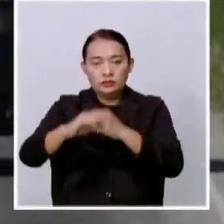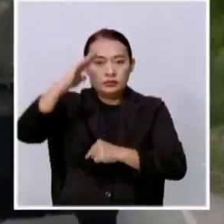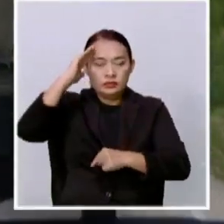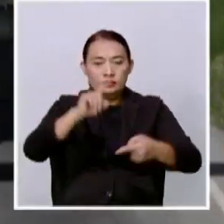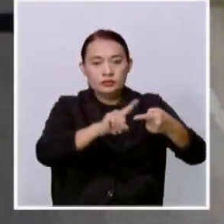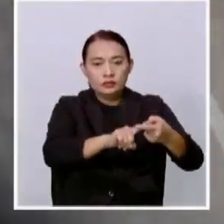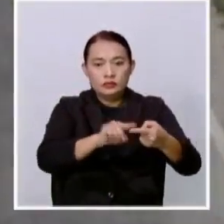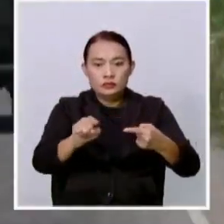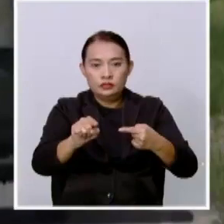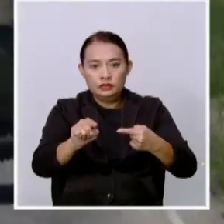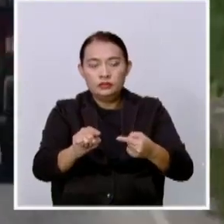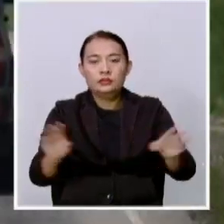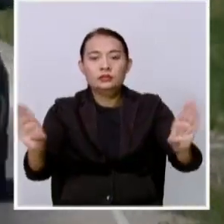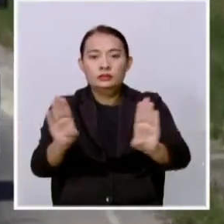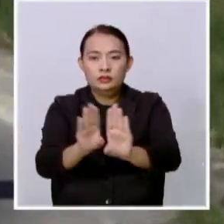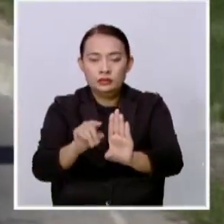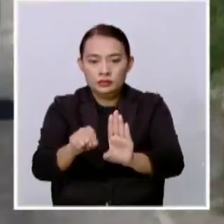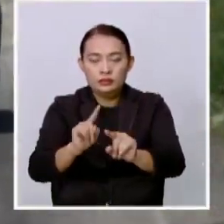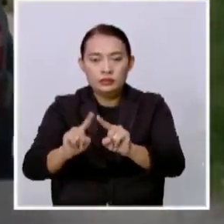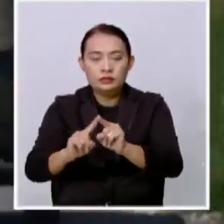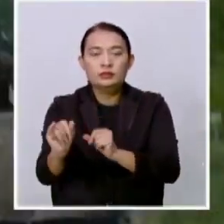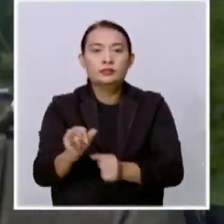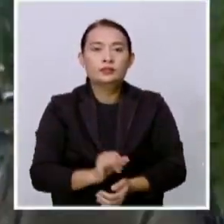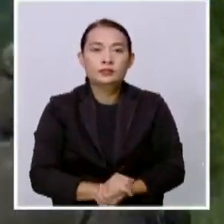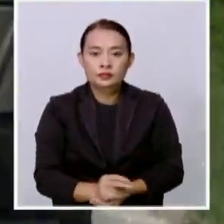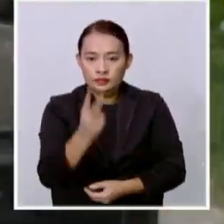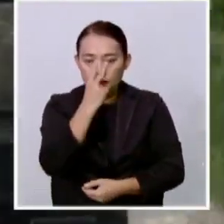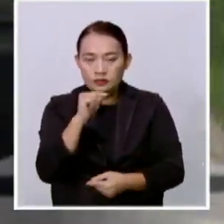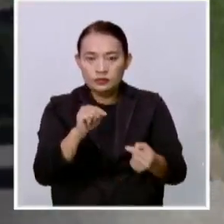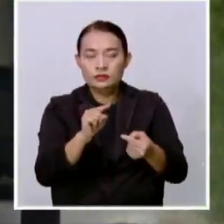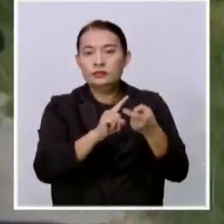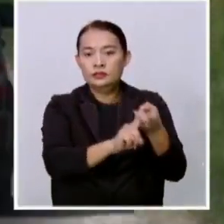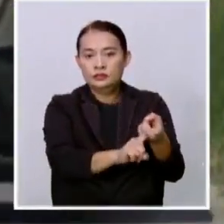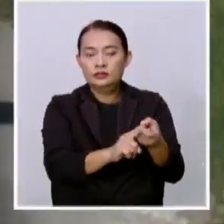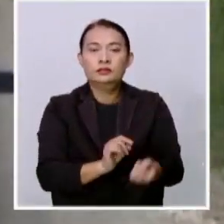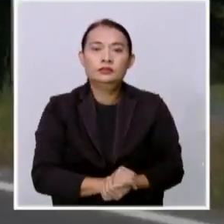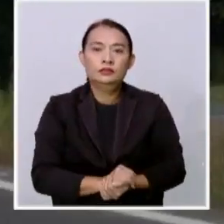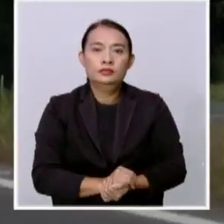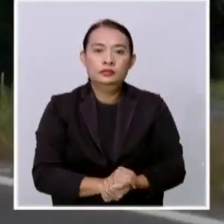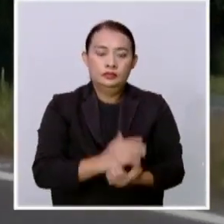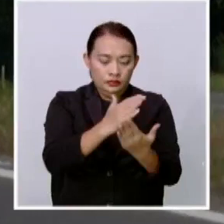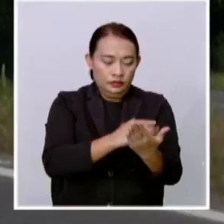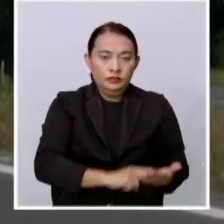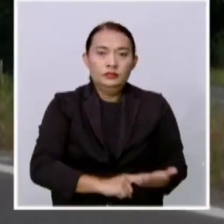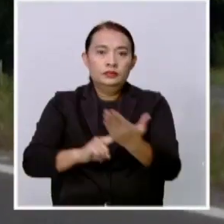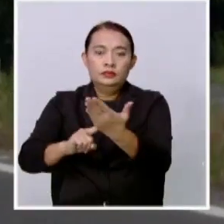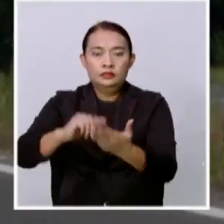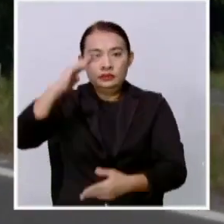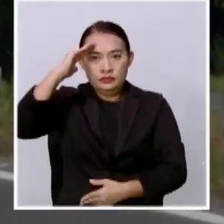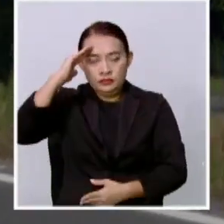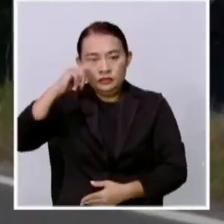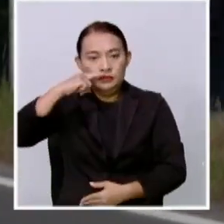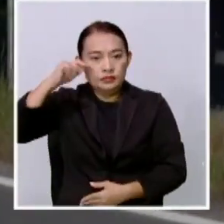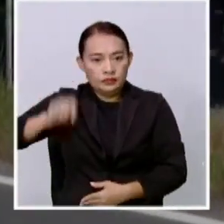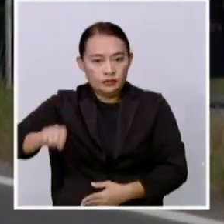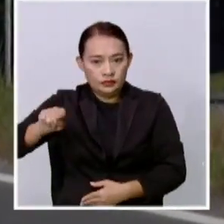ไม่ได้ปิดกั้นพื้นที่ดังกล่าวอย่างสมบูรณ์ไปดูที่ทางรัสเซียบ้างนะคะรัสเซียยื่นคำขาดต่อทหารยูเครนบริเวณโรงงาน